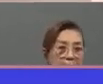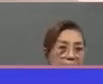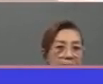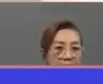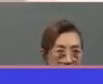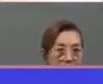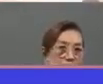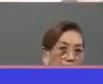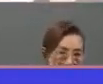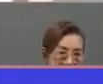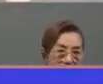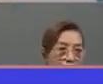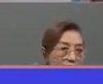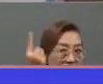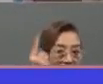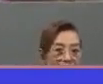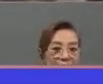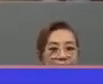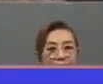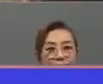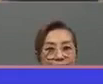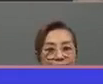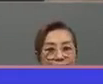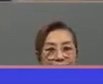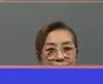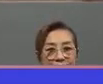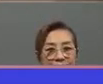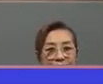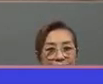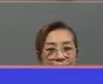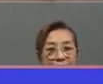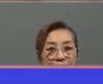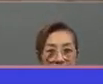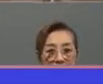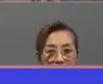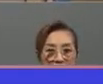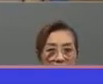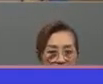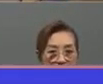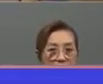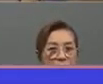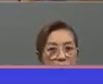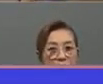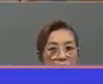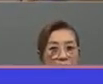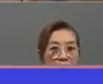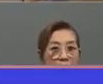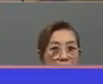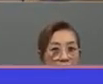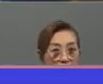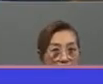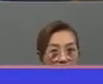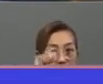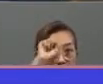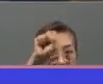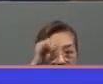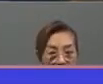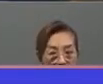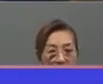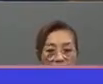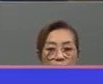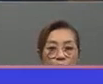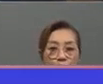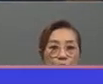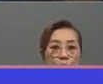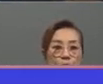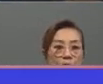ปี 3ปีน้องบรรจุปั๊บเท่าเราะเออแต่เราก็ไม่ถือว่าเป็นผู้ได้รับผลกระทบแล้วถูกมั้ยเราไม่ได้รับผลกระทบแล้วเราคือเราไม่ได้